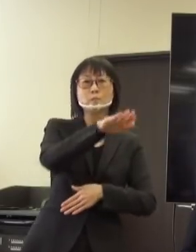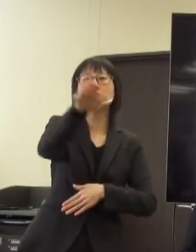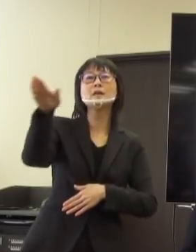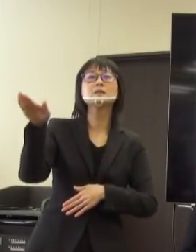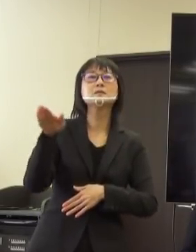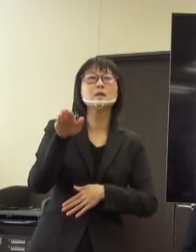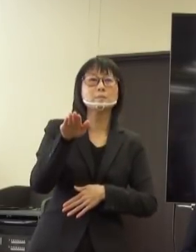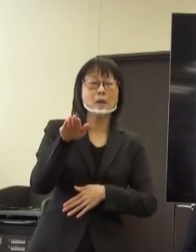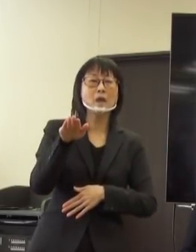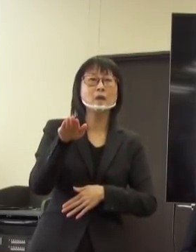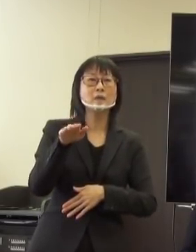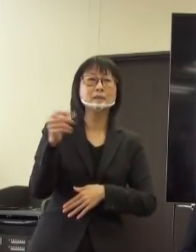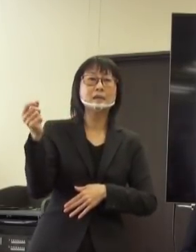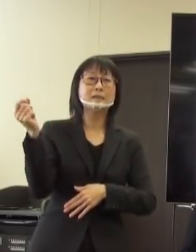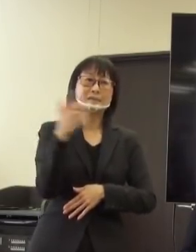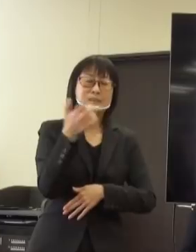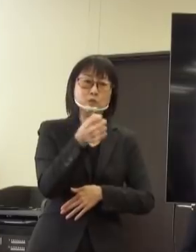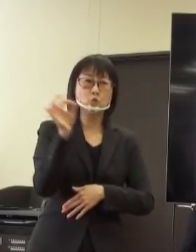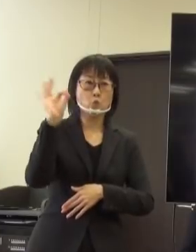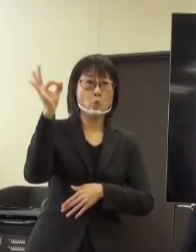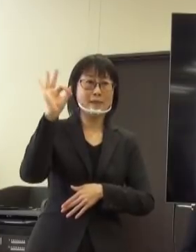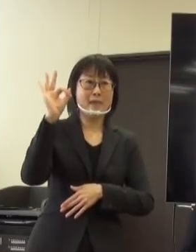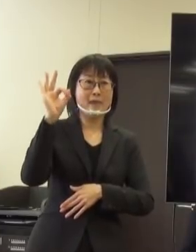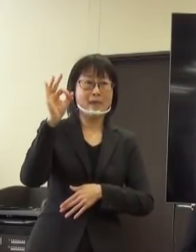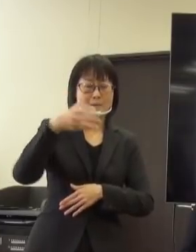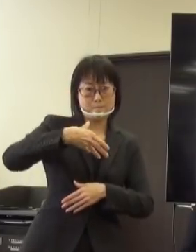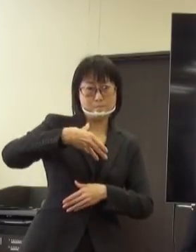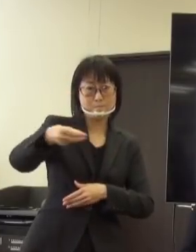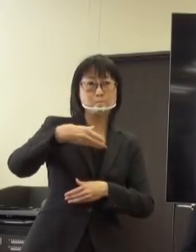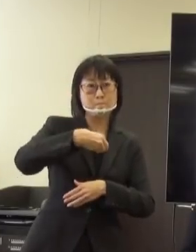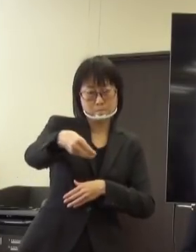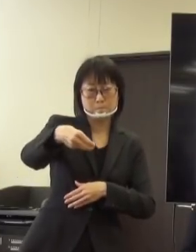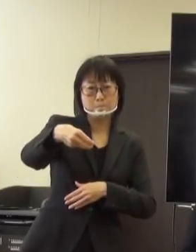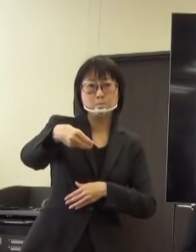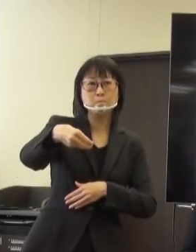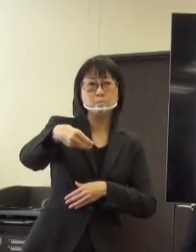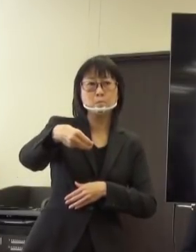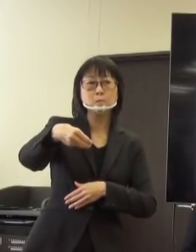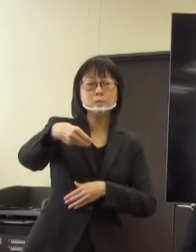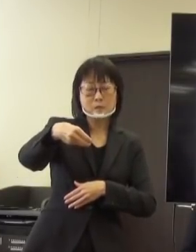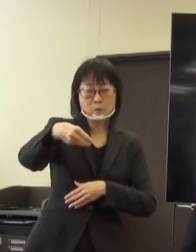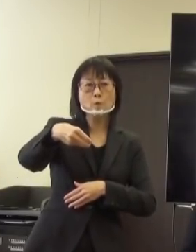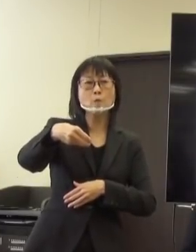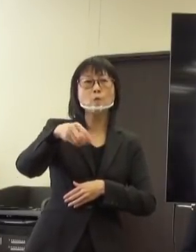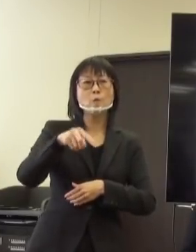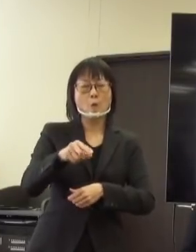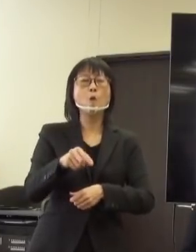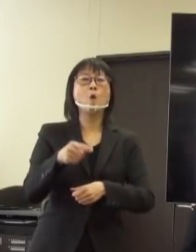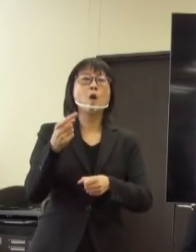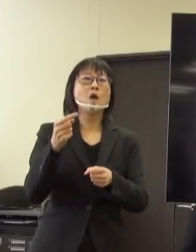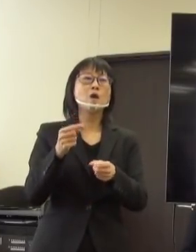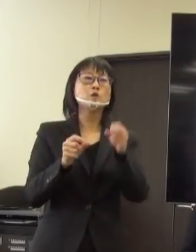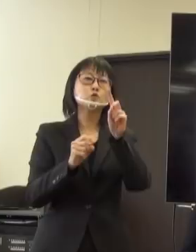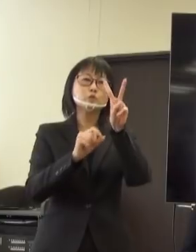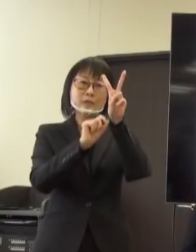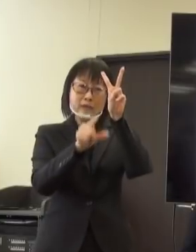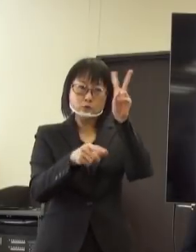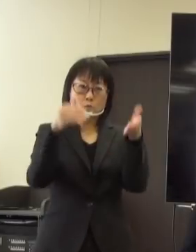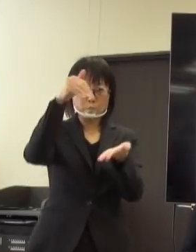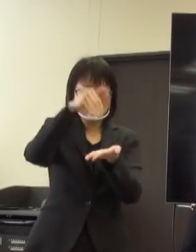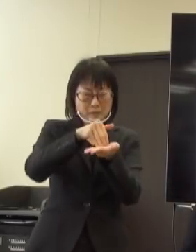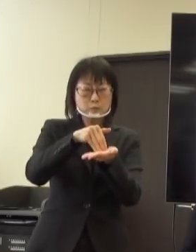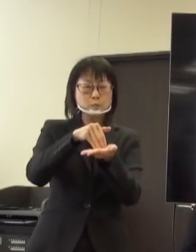この年内にも実施すべく今準備を進めております。無利子無担保で、事業者の皆様には、